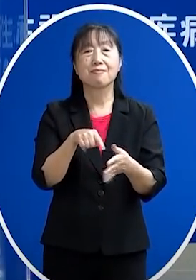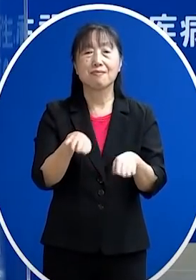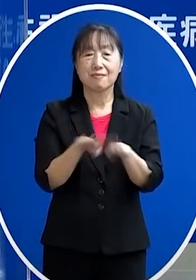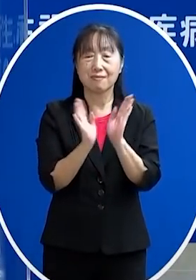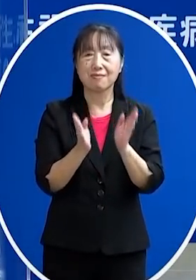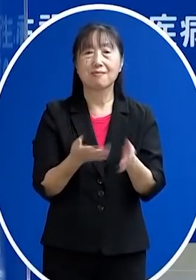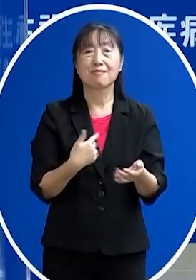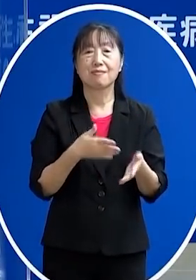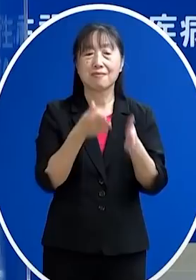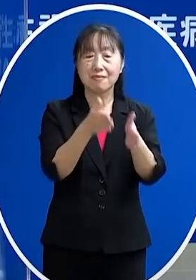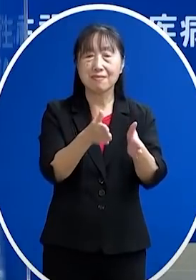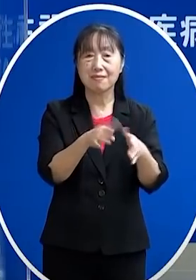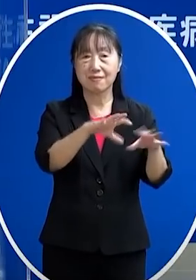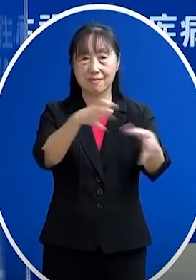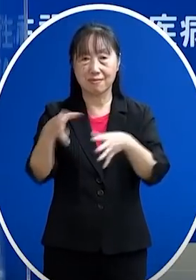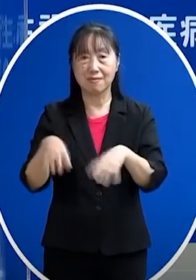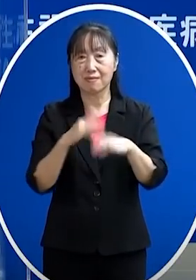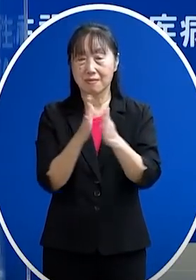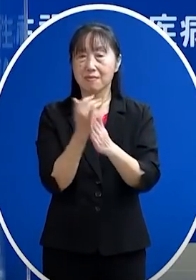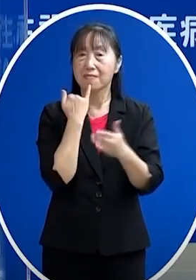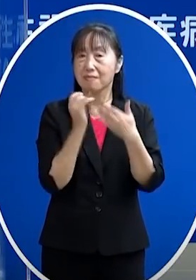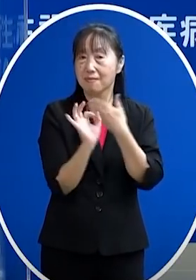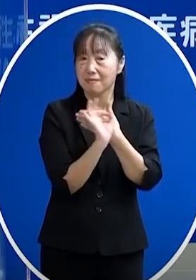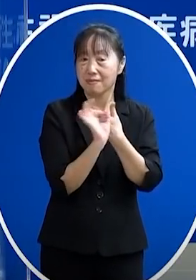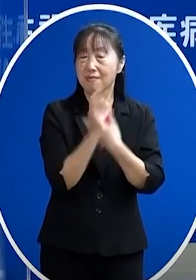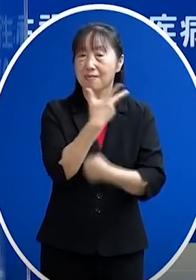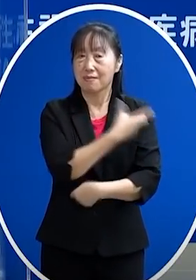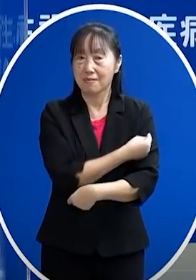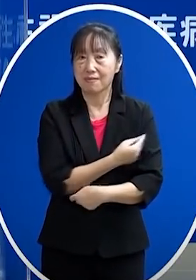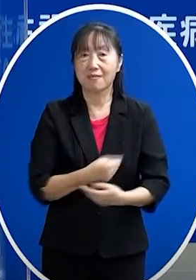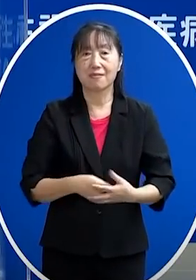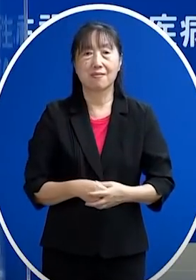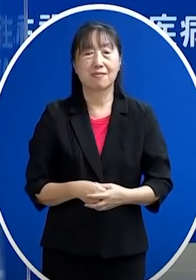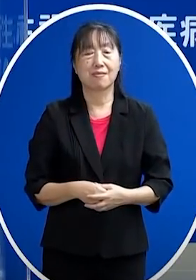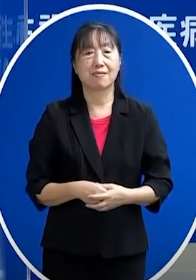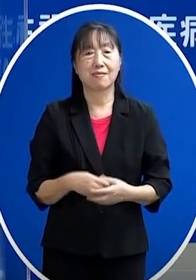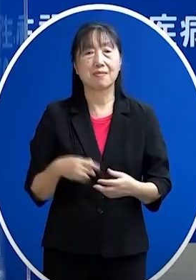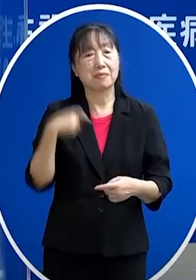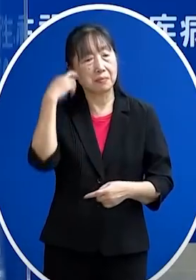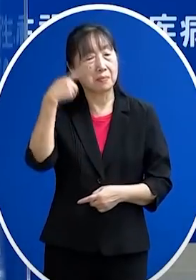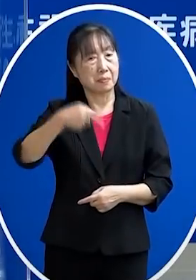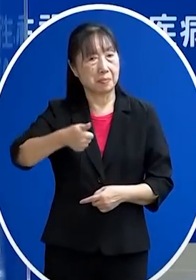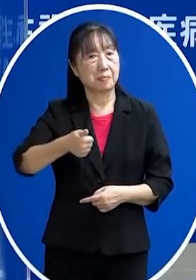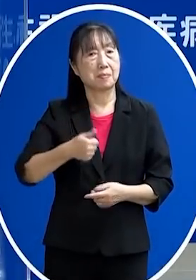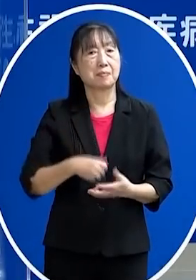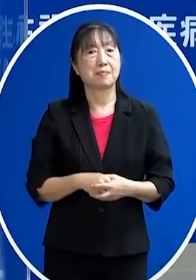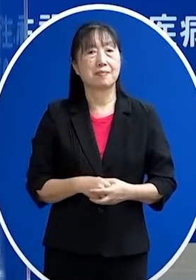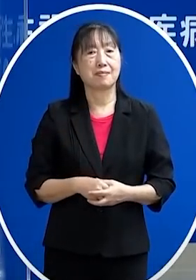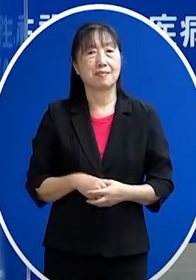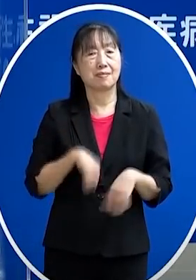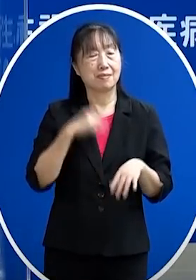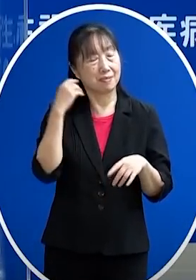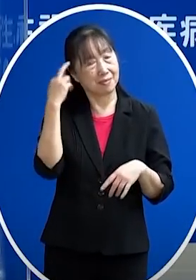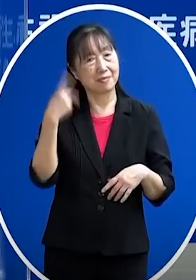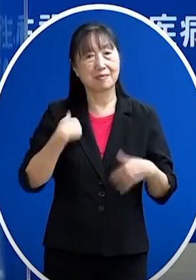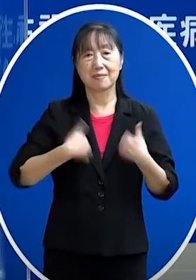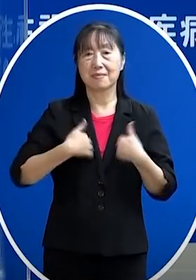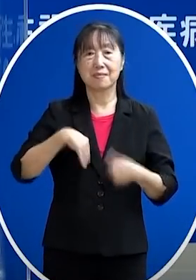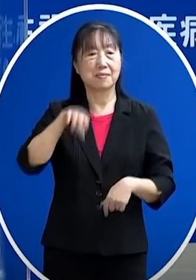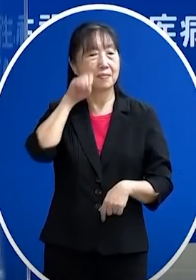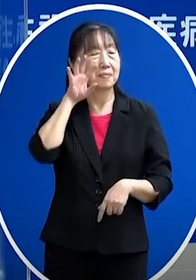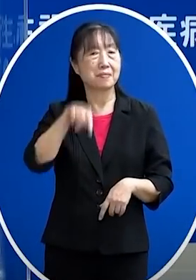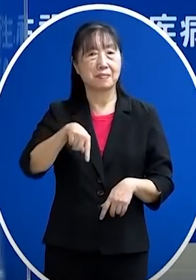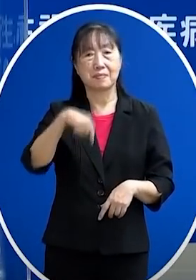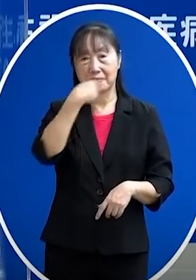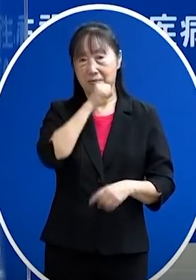国 多中心的这样的一个实验，我们也感到替他感到非常高兴，也对我们自己国